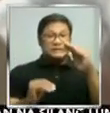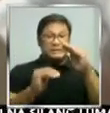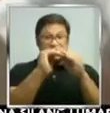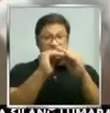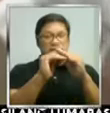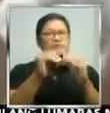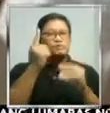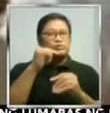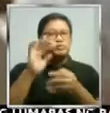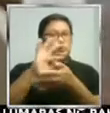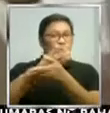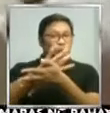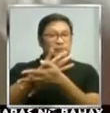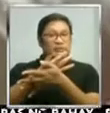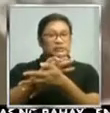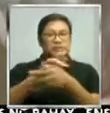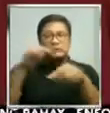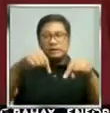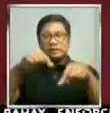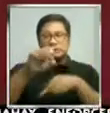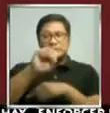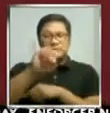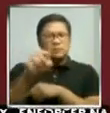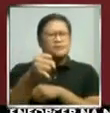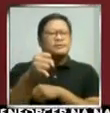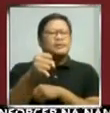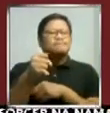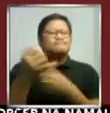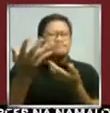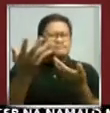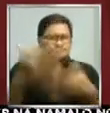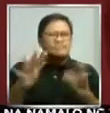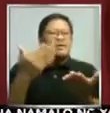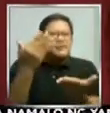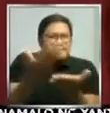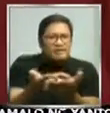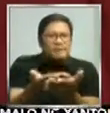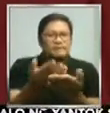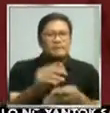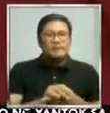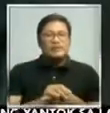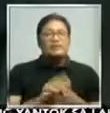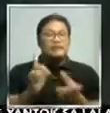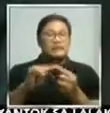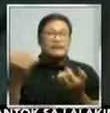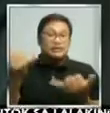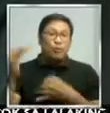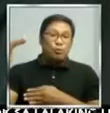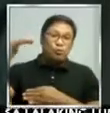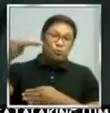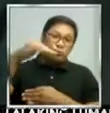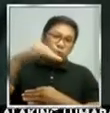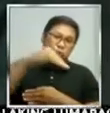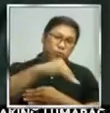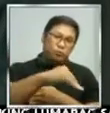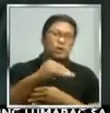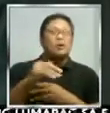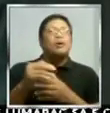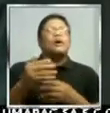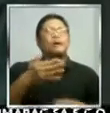COVID-19 dito sa San Juan ay naabot na at meron tayong downward trend ngayon. Sa awa ng Diyos,